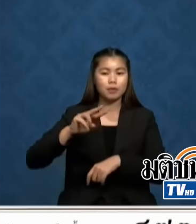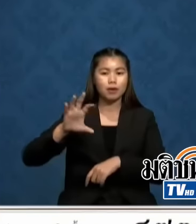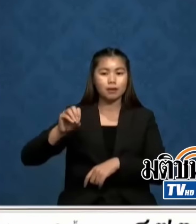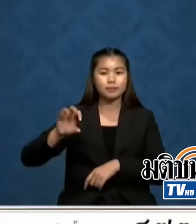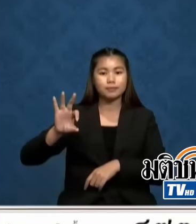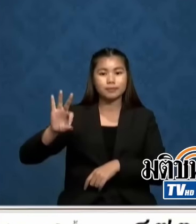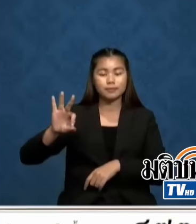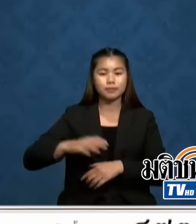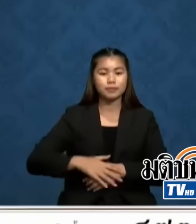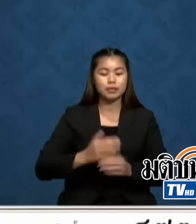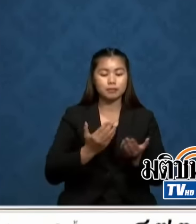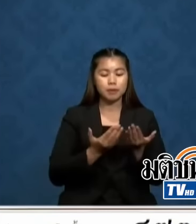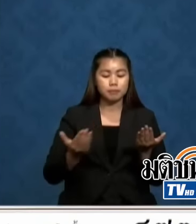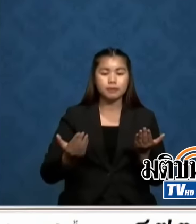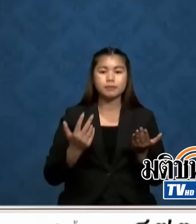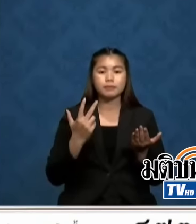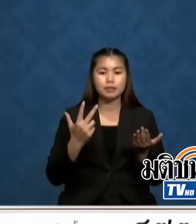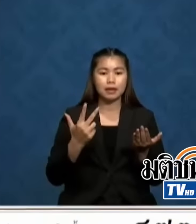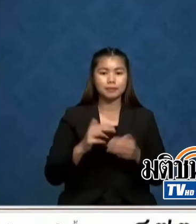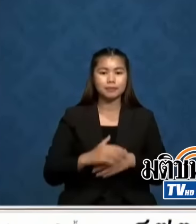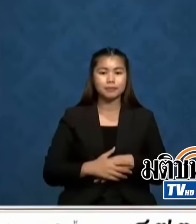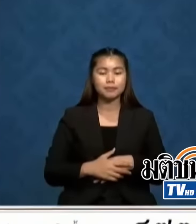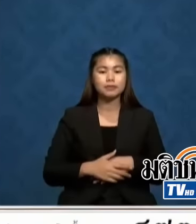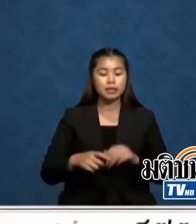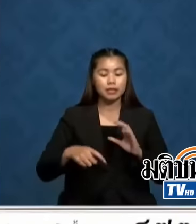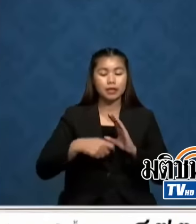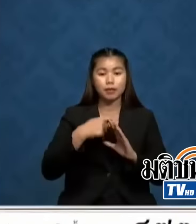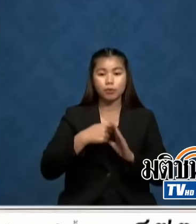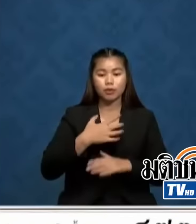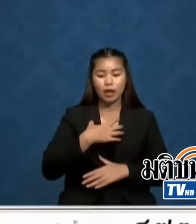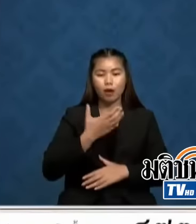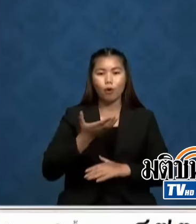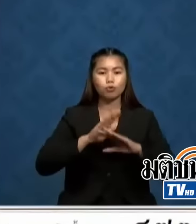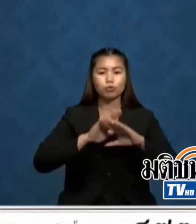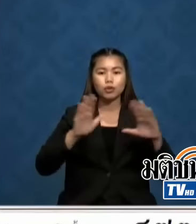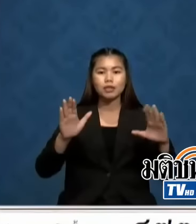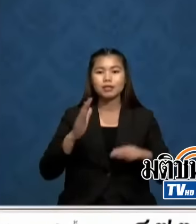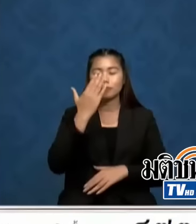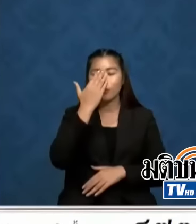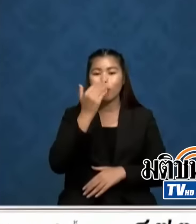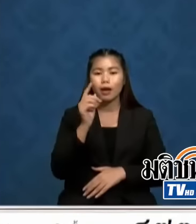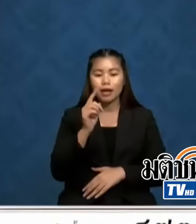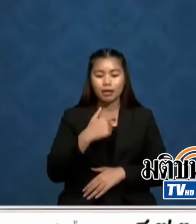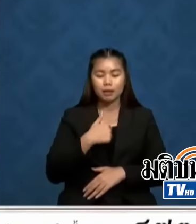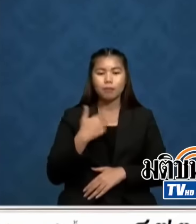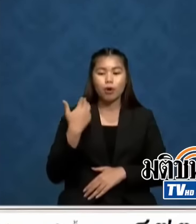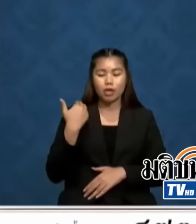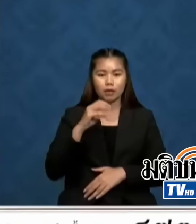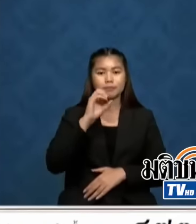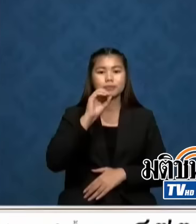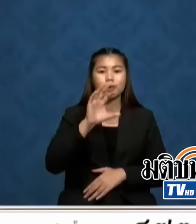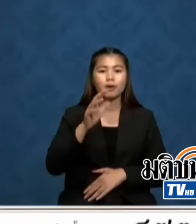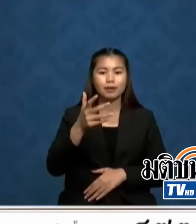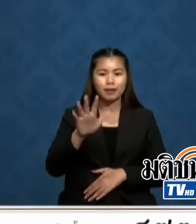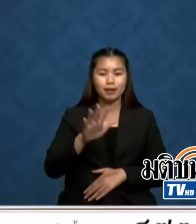2559จำนวน 3ฉบัเหตุผลที่ต้องการยกเลิกอย่างที่ผมได้กล่าวท่านประธานเมื่อสัก